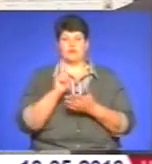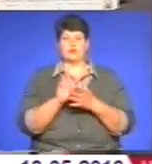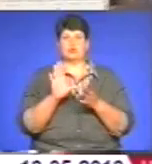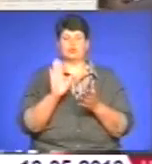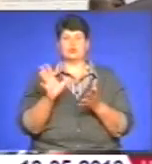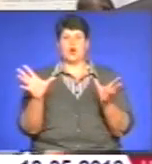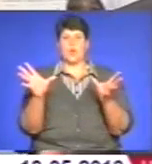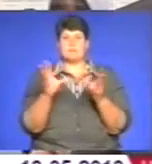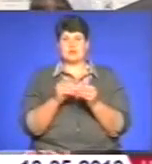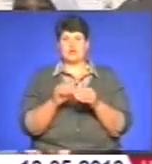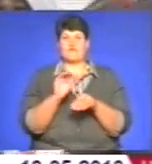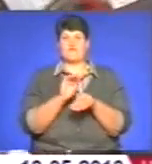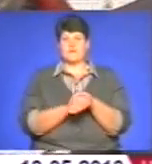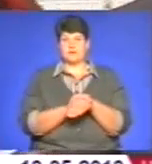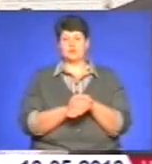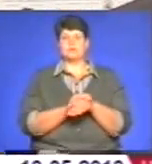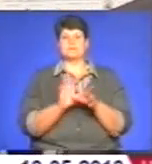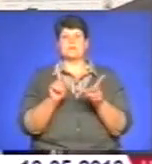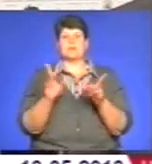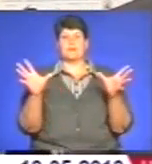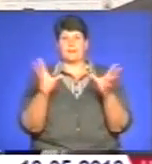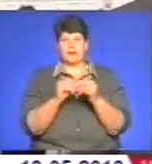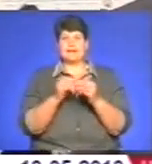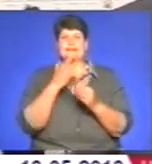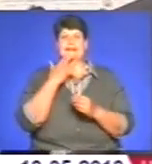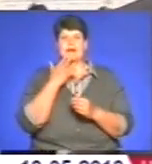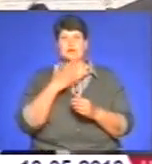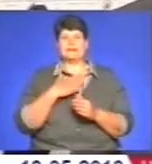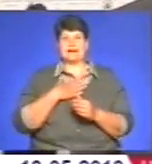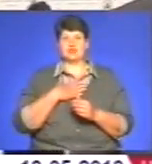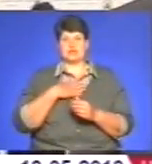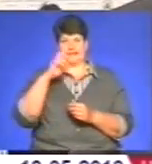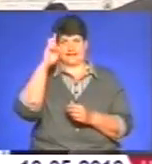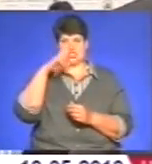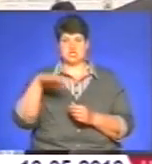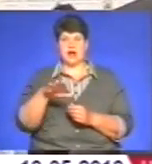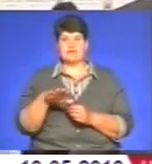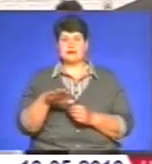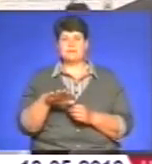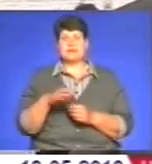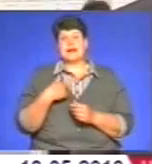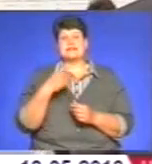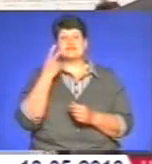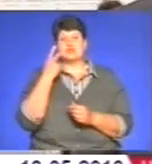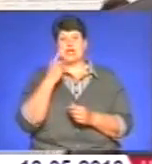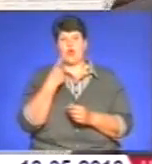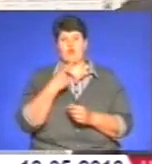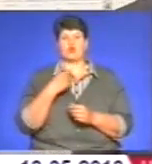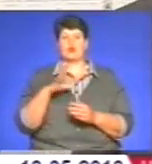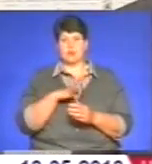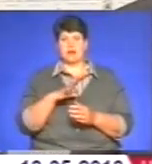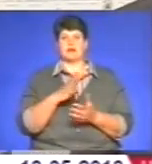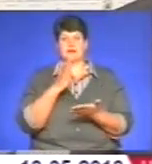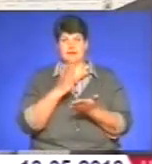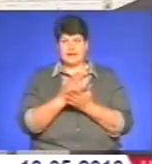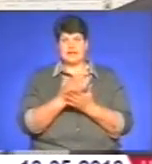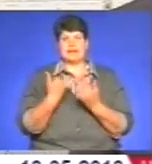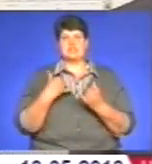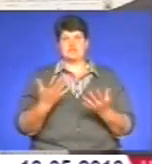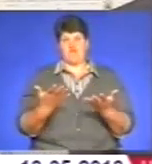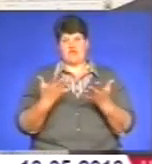фактором, щоб об'єднувати народ нашої держави. Я завжди говорю, ми відбулися, нас признав весь світ